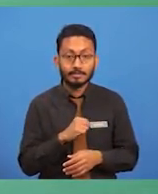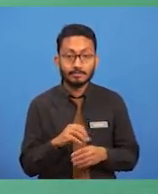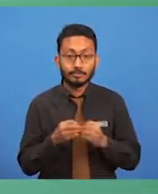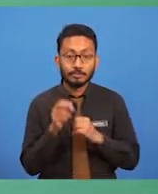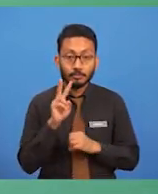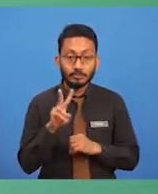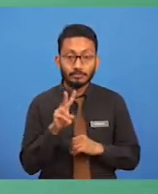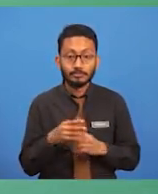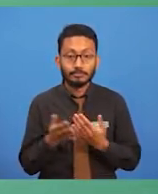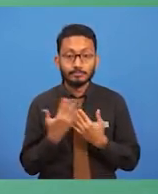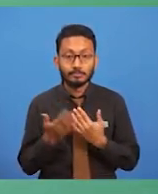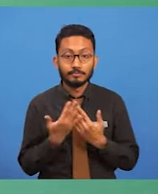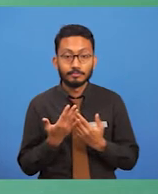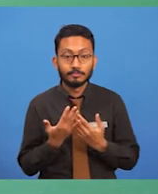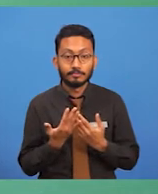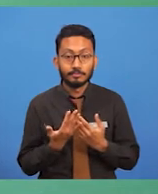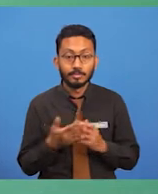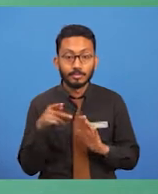pelanggan untuk berhubung.